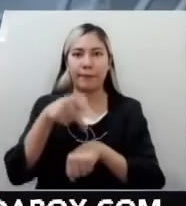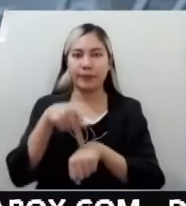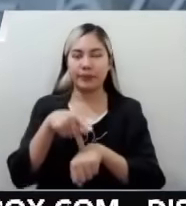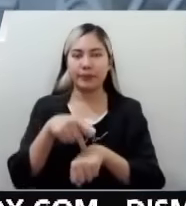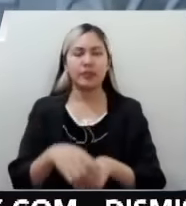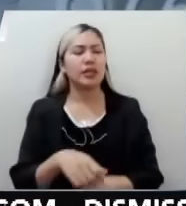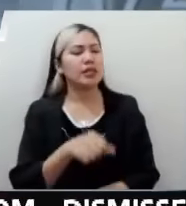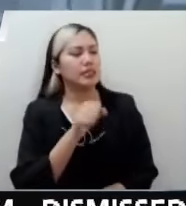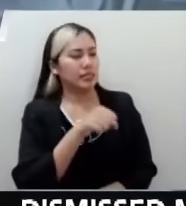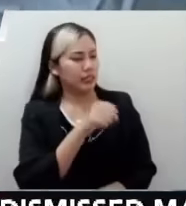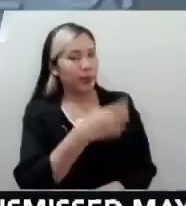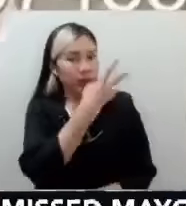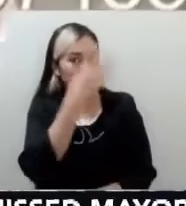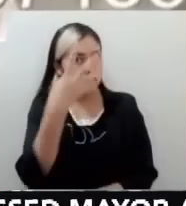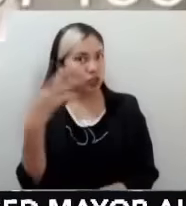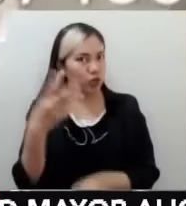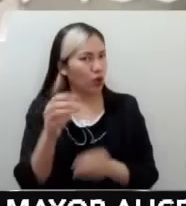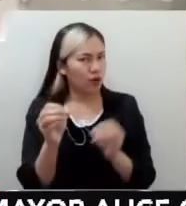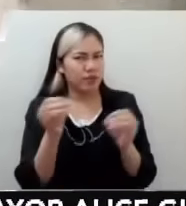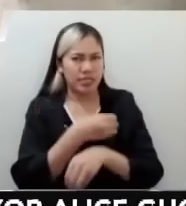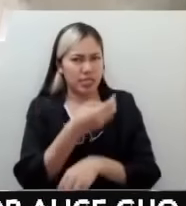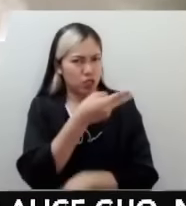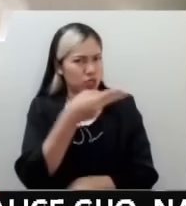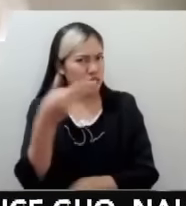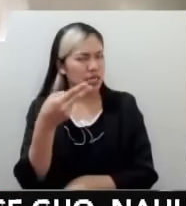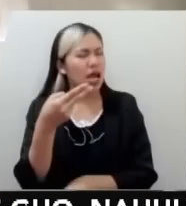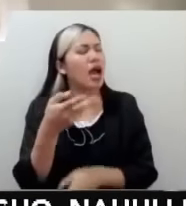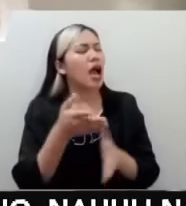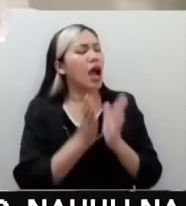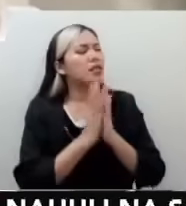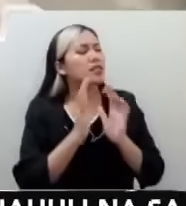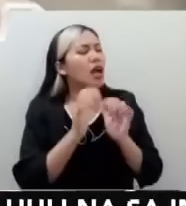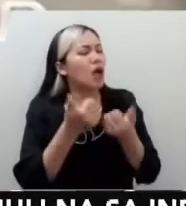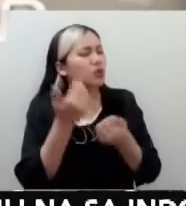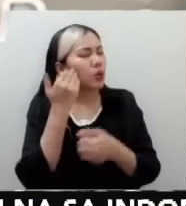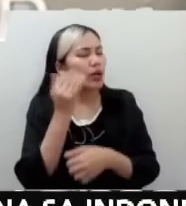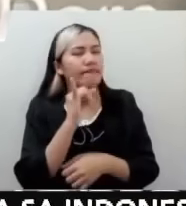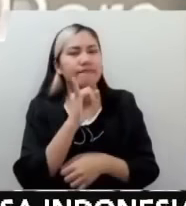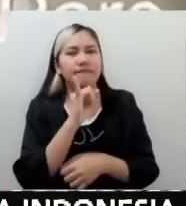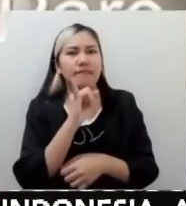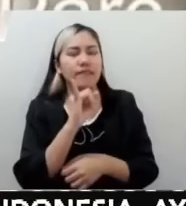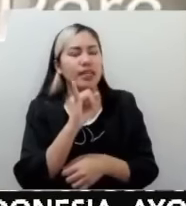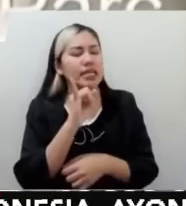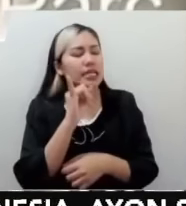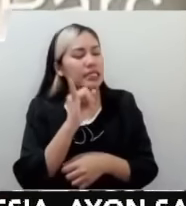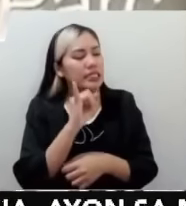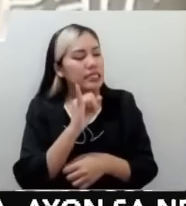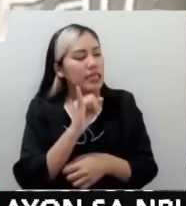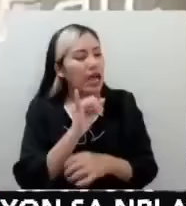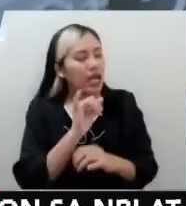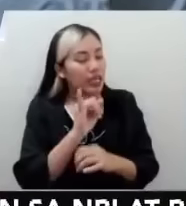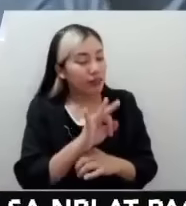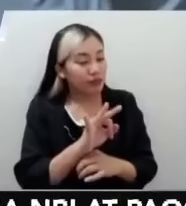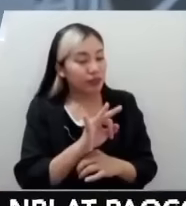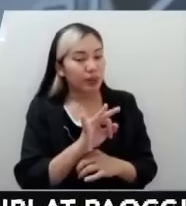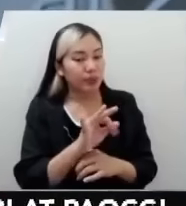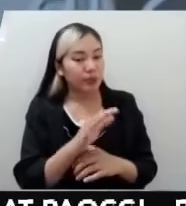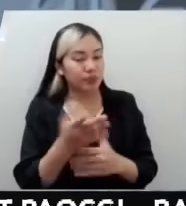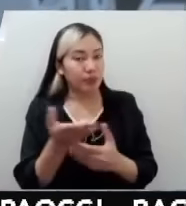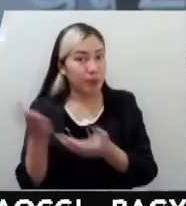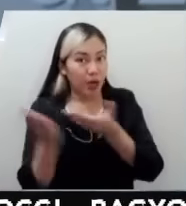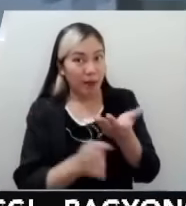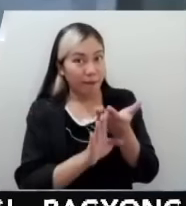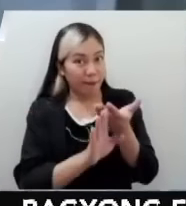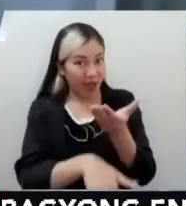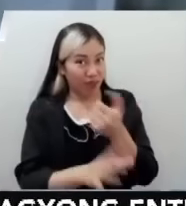pinag-uusapan, pero paano ba yung proseso ng pagpapadeport ng isang undesirable alien? Ang deportation po ng isang undesirable